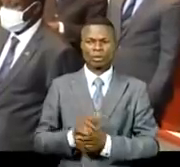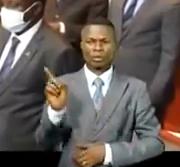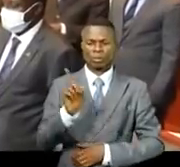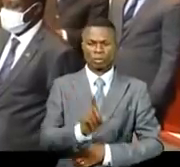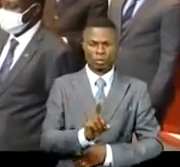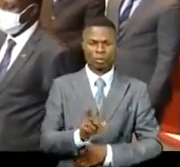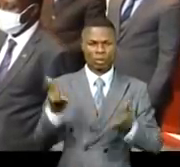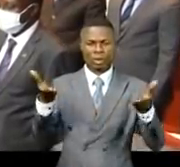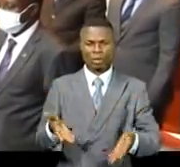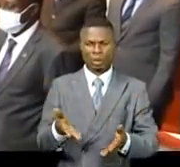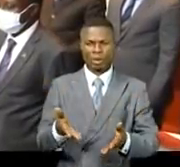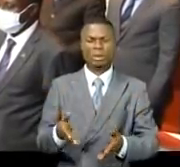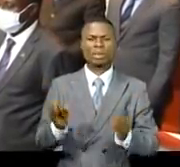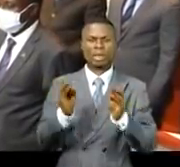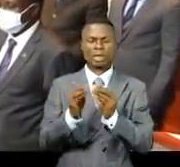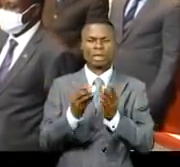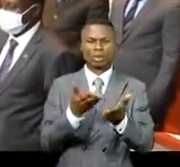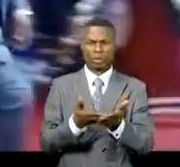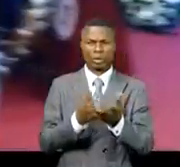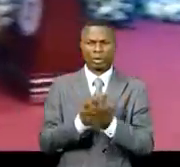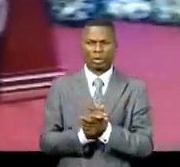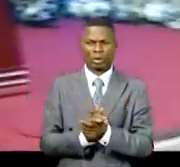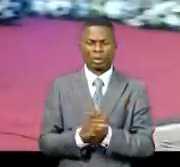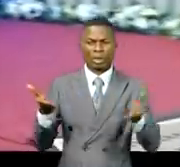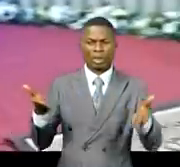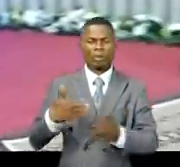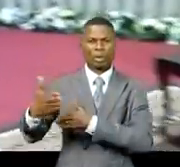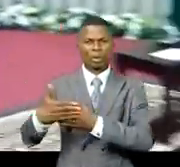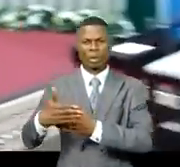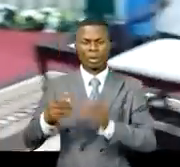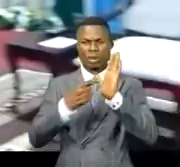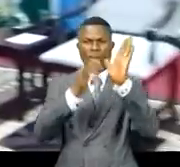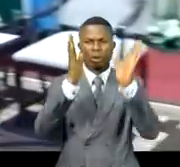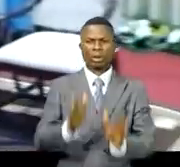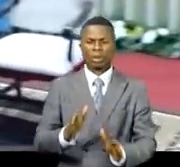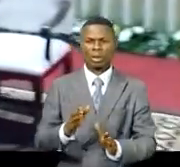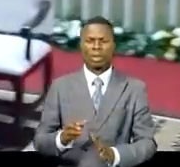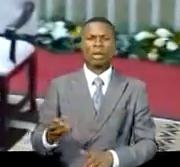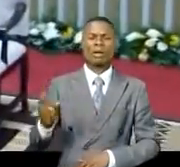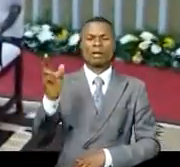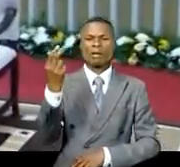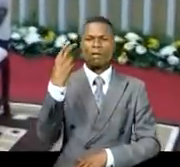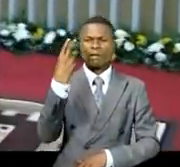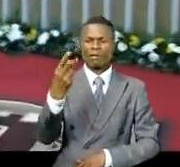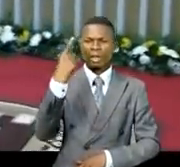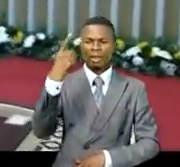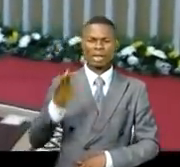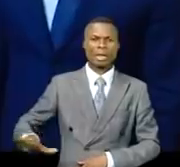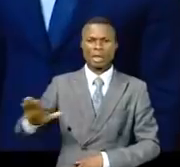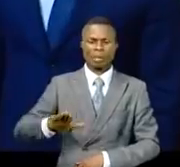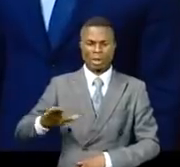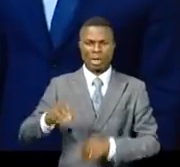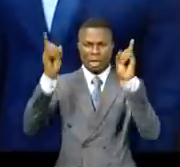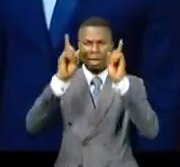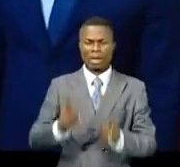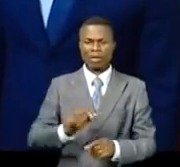que rehausser l'événement de sa présence. Une présence aux côtés de représentants de près de 20 pays africains et 90 délégués venus